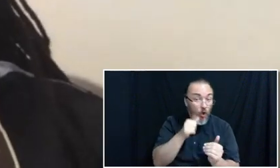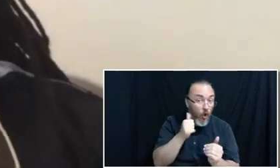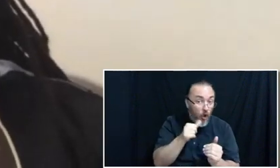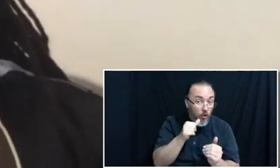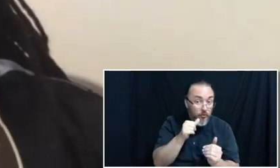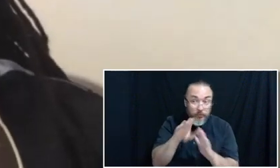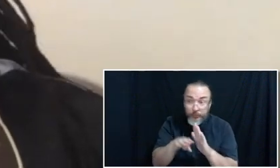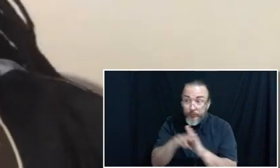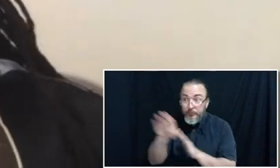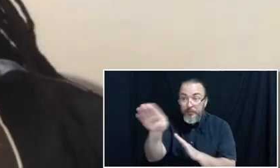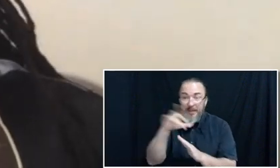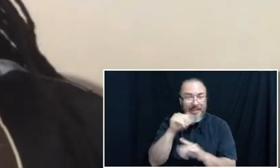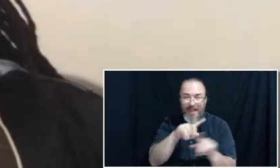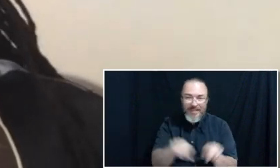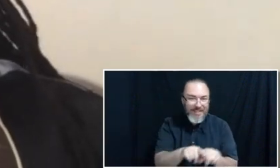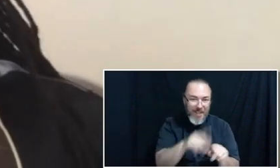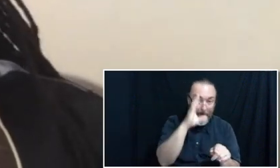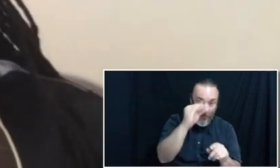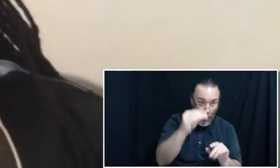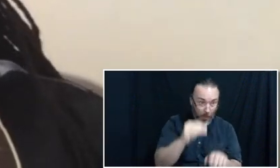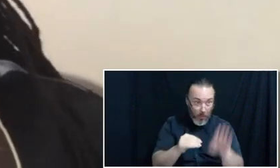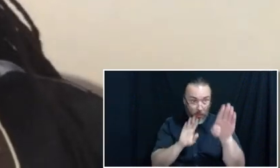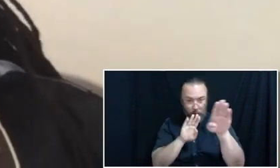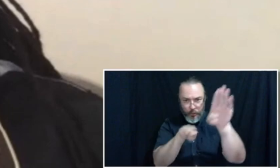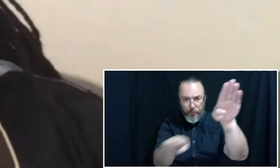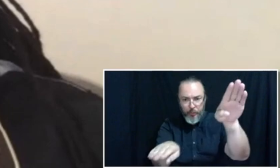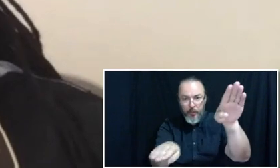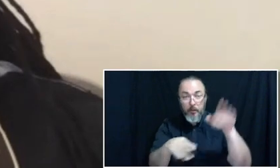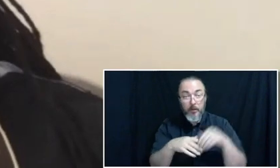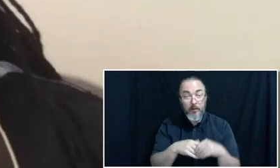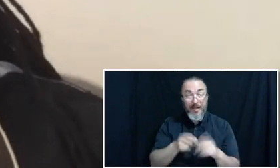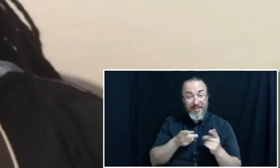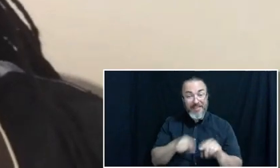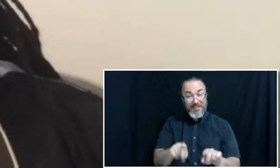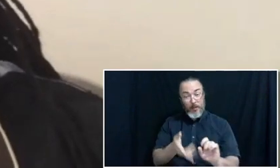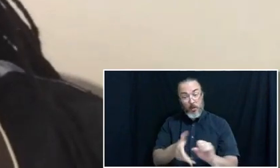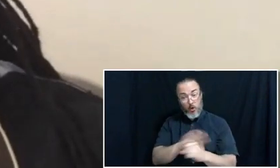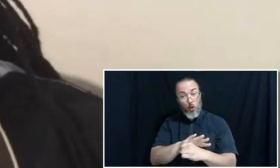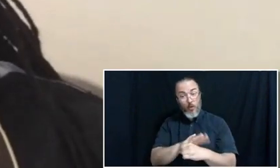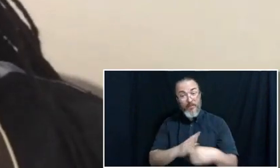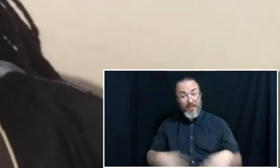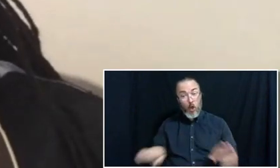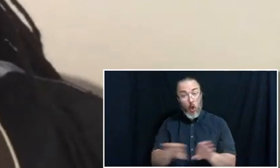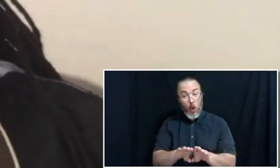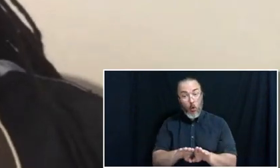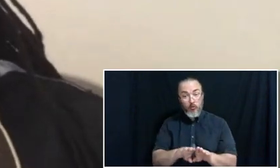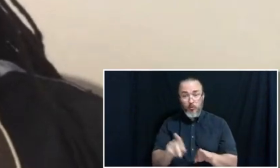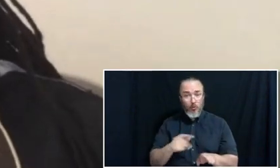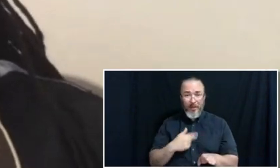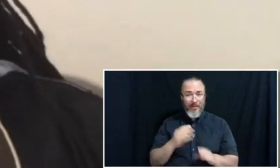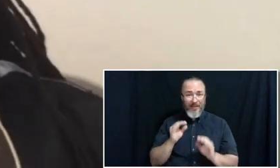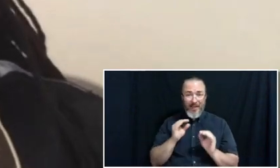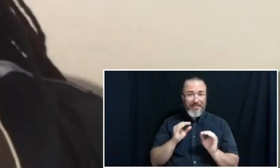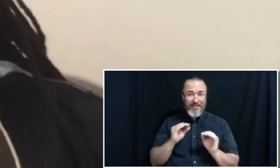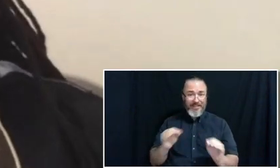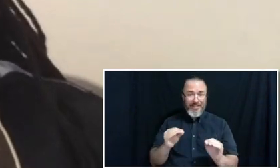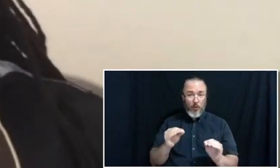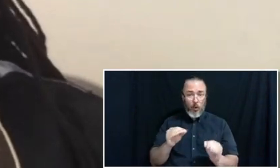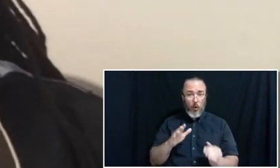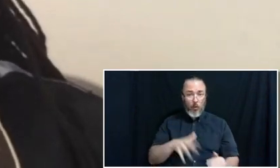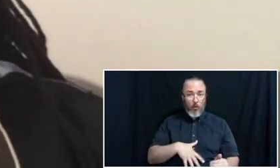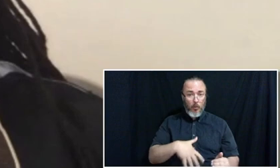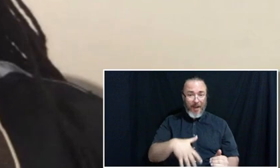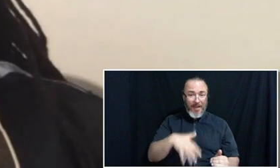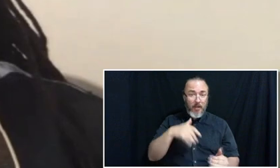les rythmes de transition pour les filles ne sont pas les mêmes que pour les garçons. Pendant les fermetures des écoles, nous avons une campagne, il n'y a